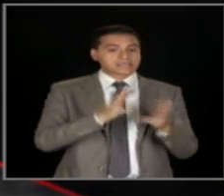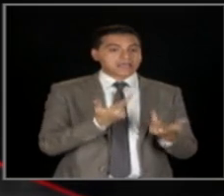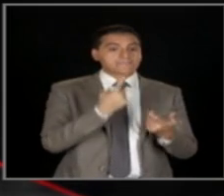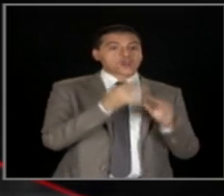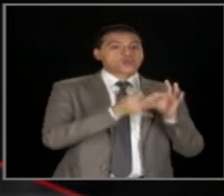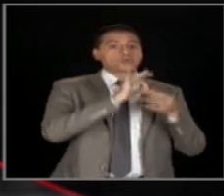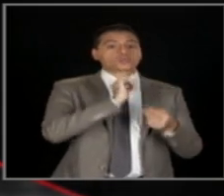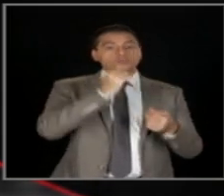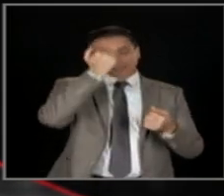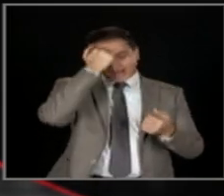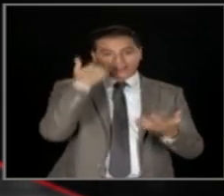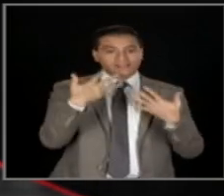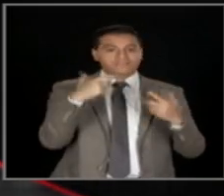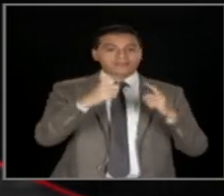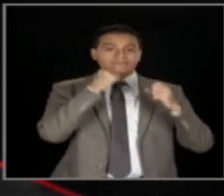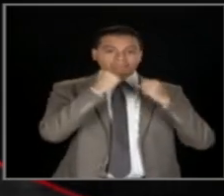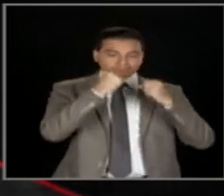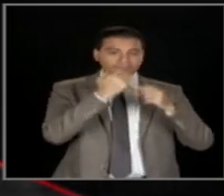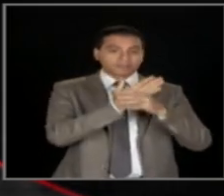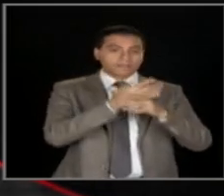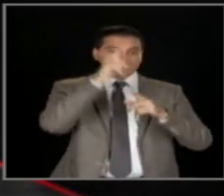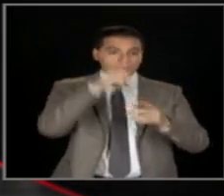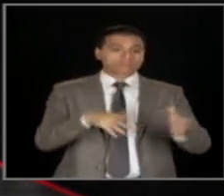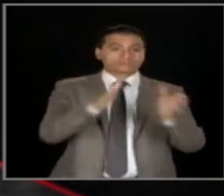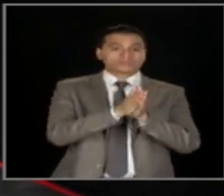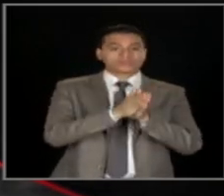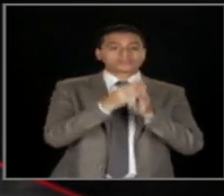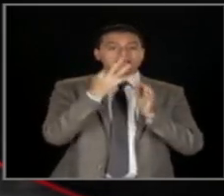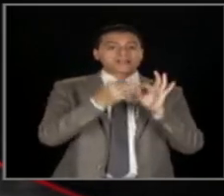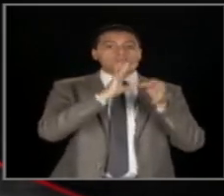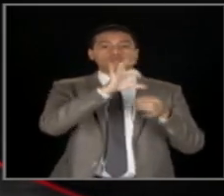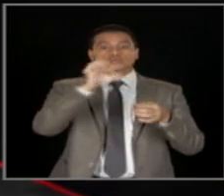يساوي 1,500,000 جنيه، ويبقى الرصيد لحد دلوقتي